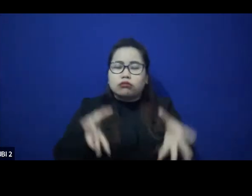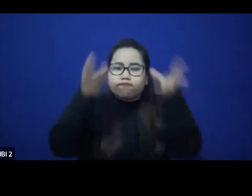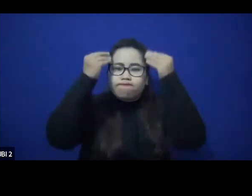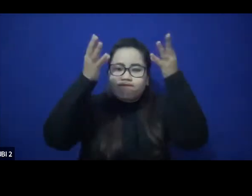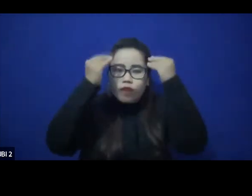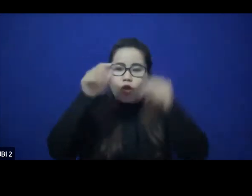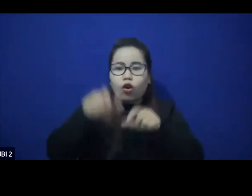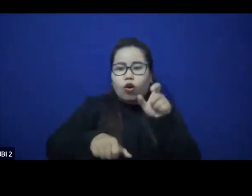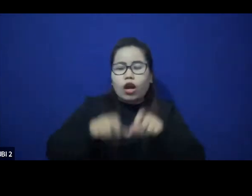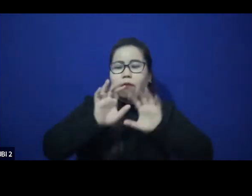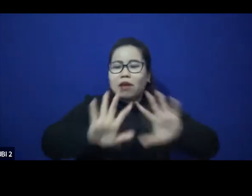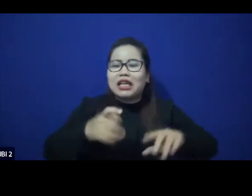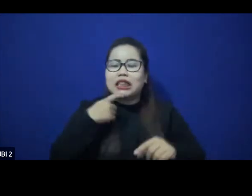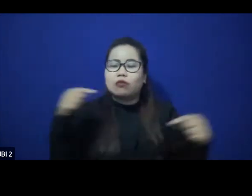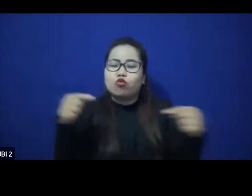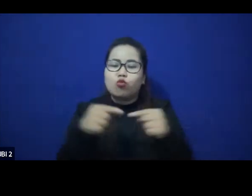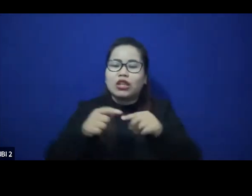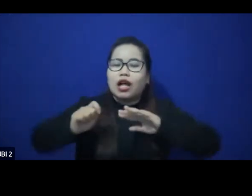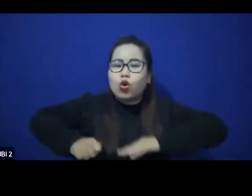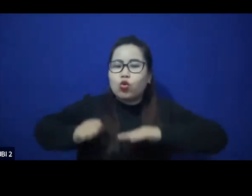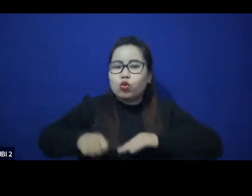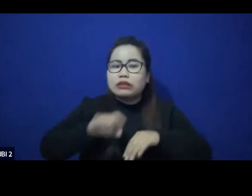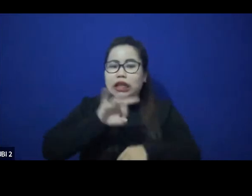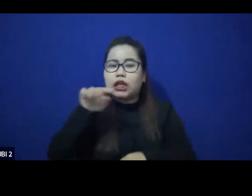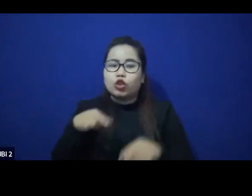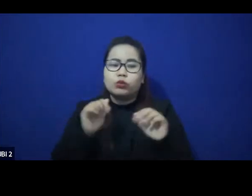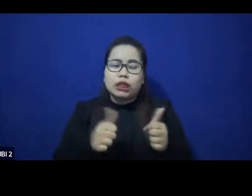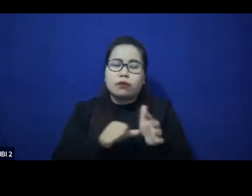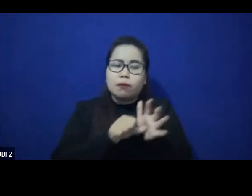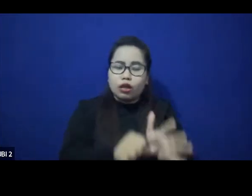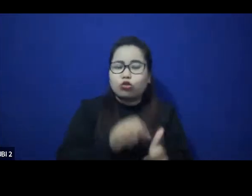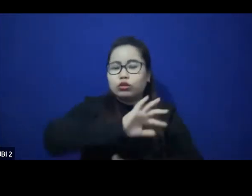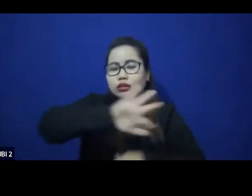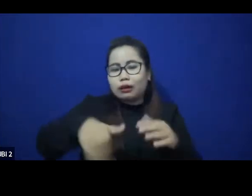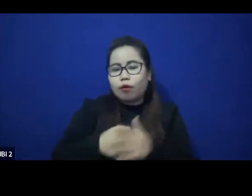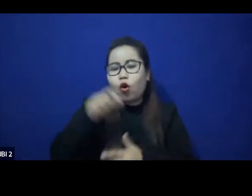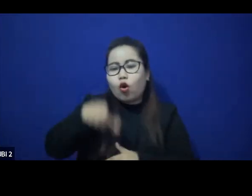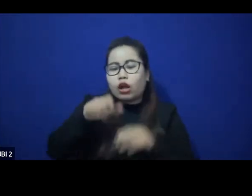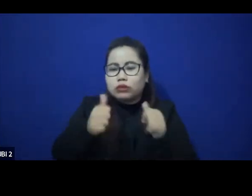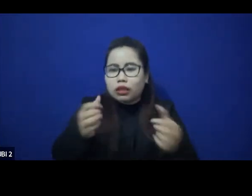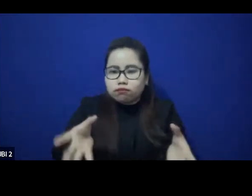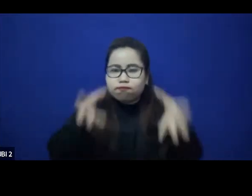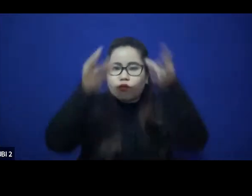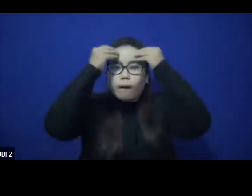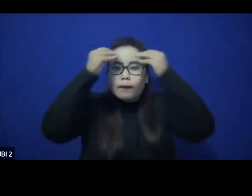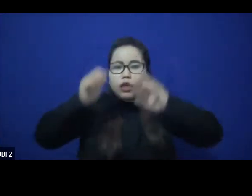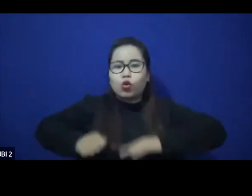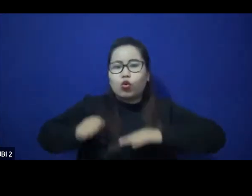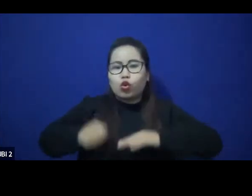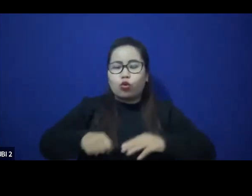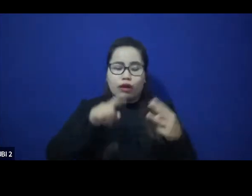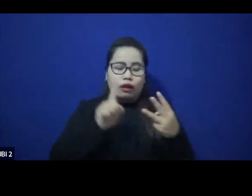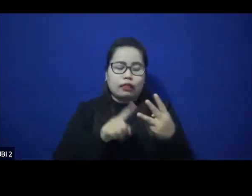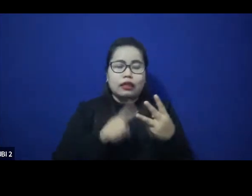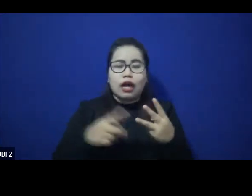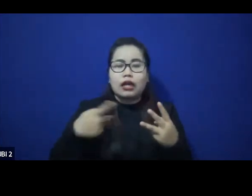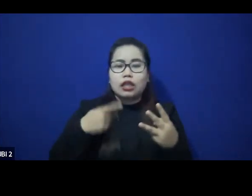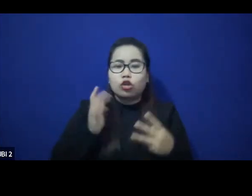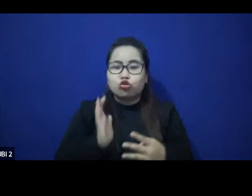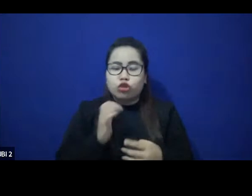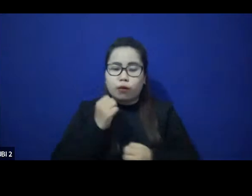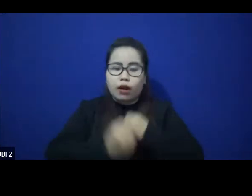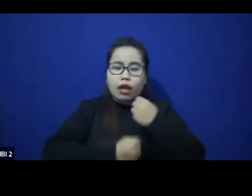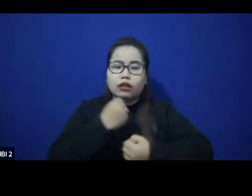hukum dan membantu semua orang untuk bisa memahami hukum dan ketiga kami juga sudah mengadakan